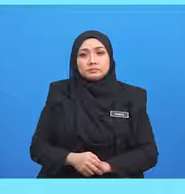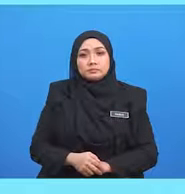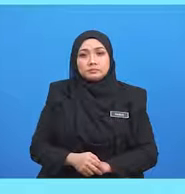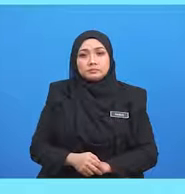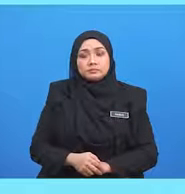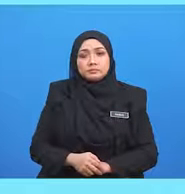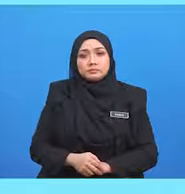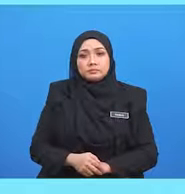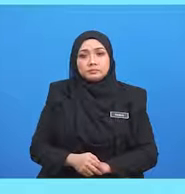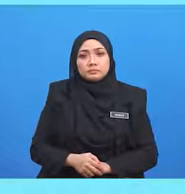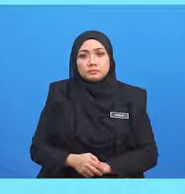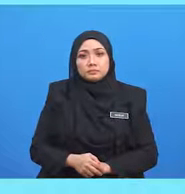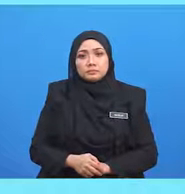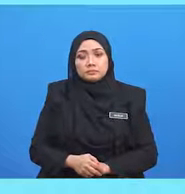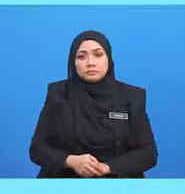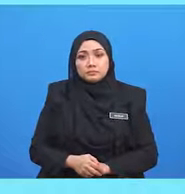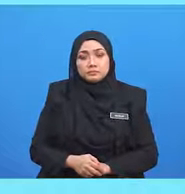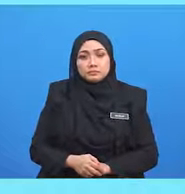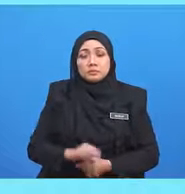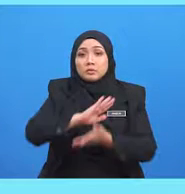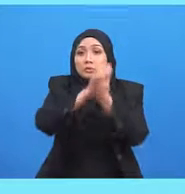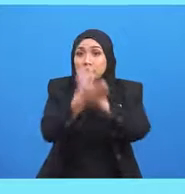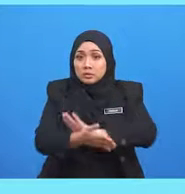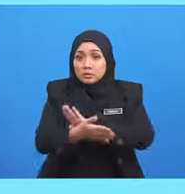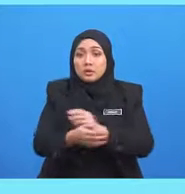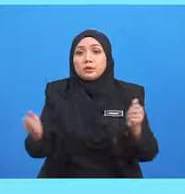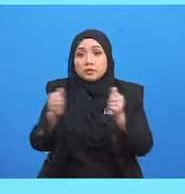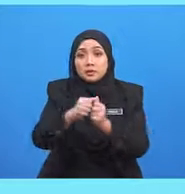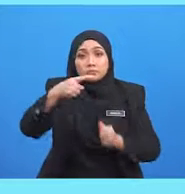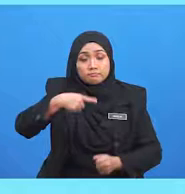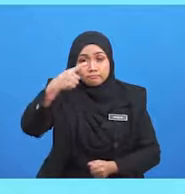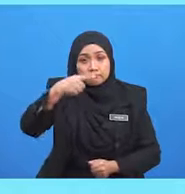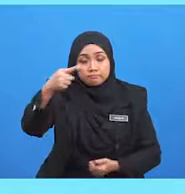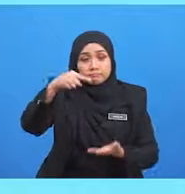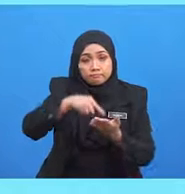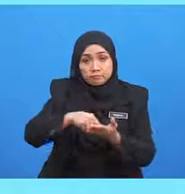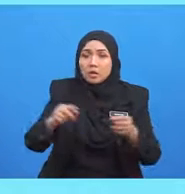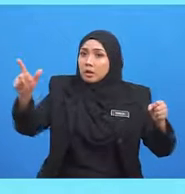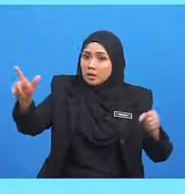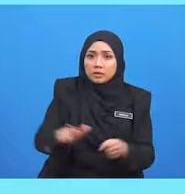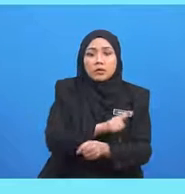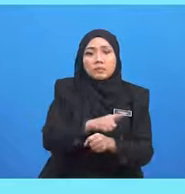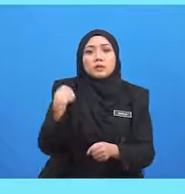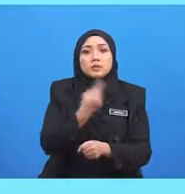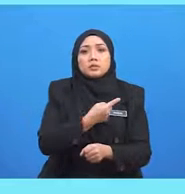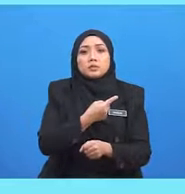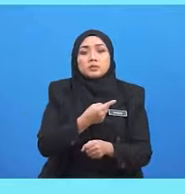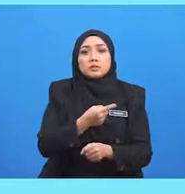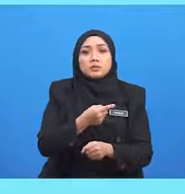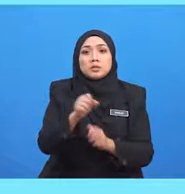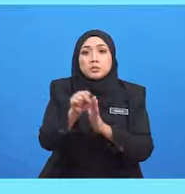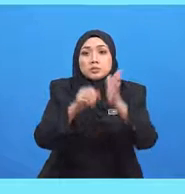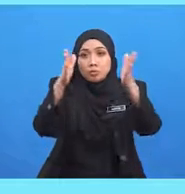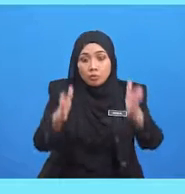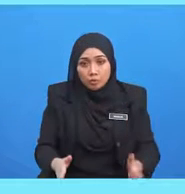wa asyhadu anna Muhammadar Rasulullah. Maka dengan syahadah ini lengkaplah kita seorang